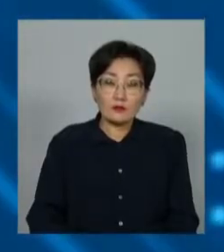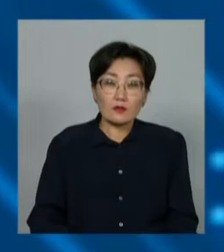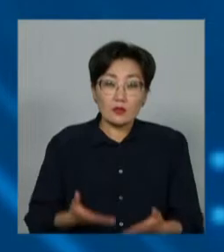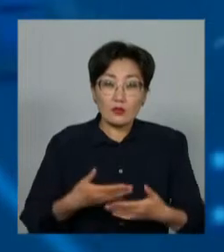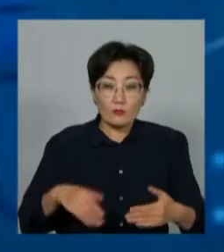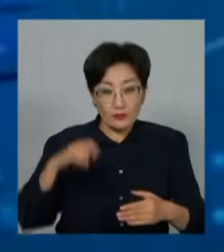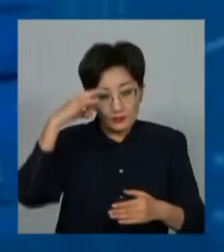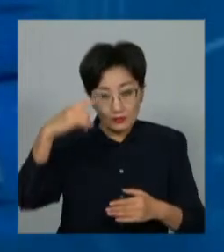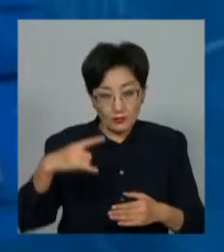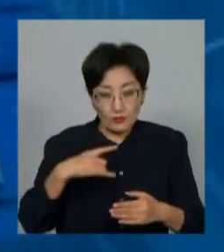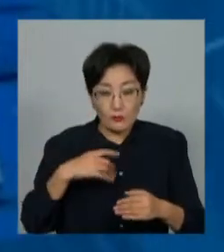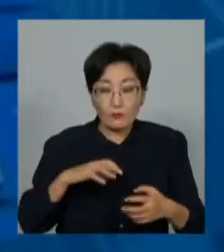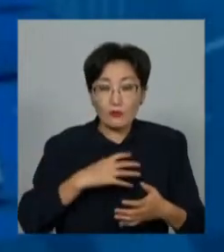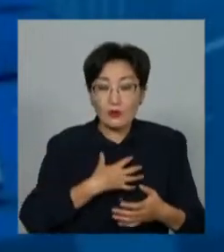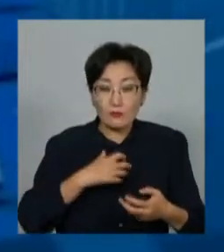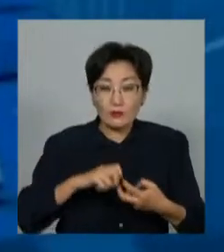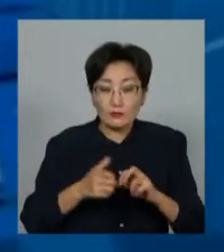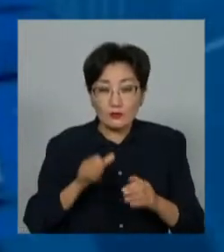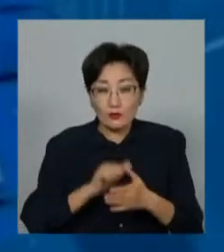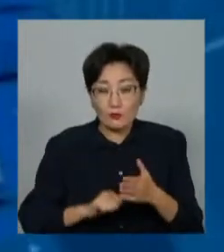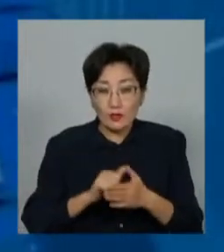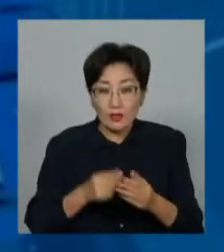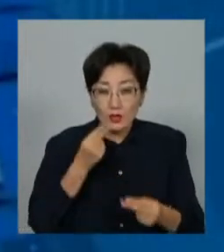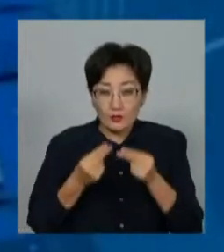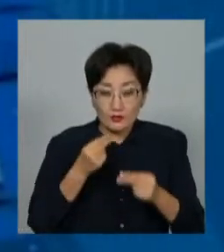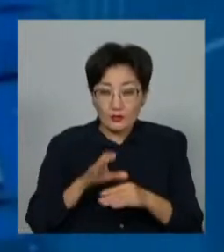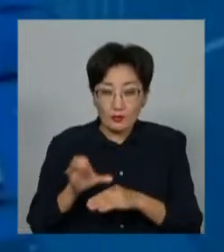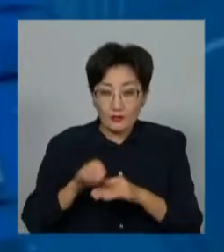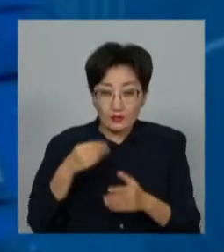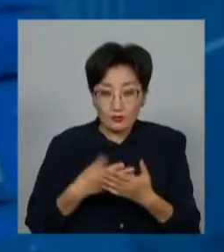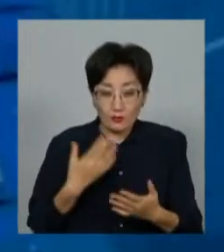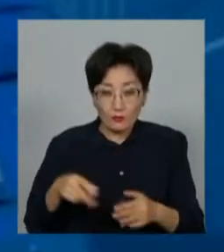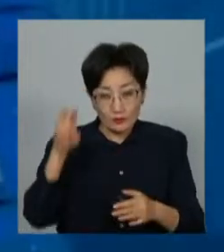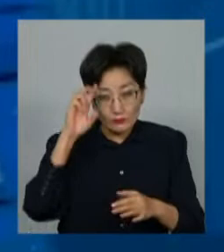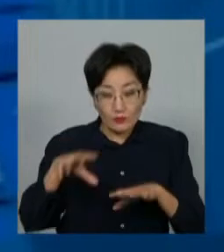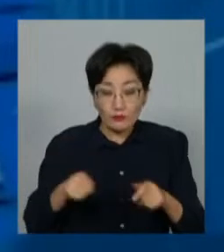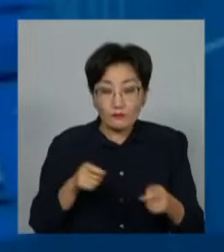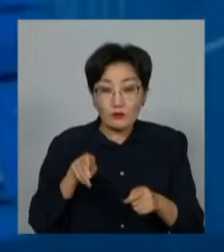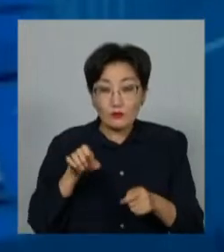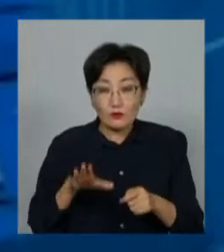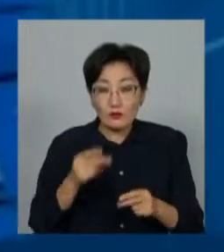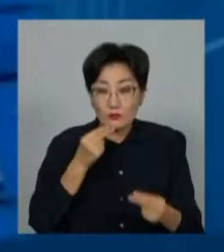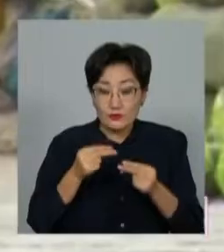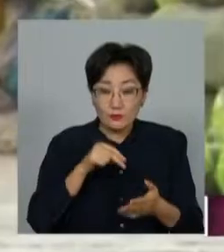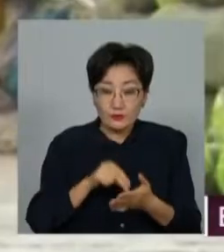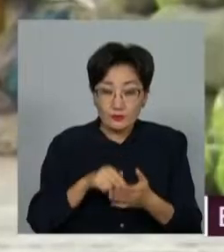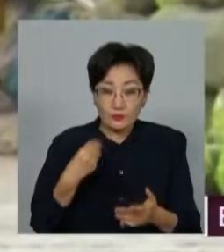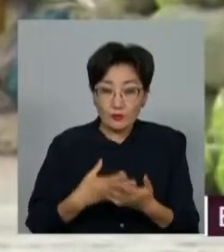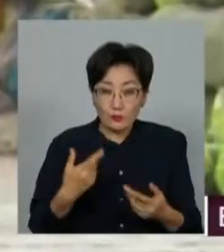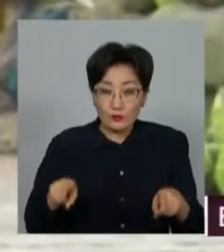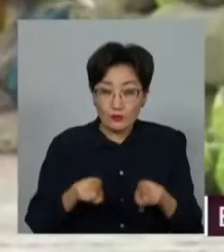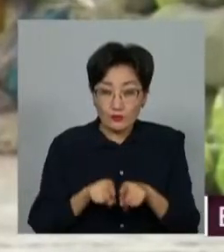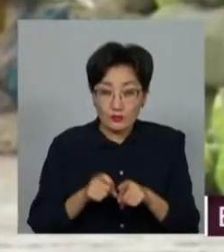Біздің елімізде қордаланған мәселелердің салдарынан азық-түлік қымбаттап отыр. Мемлекет басшысы Қасым Жомарт Тоқаев азық-түлік бағасының өсуіне